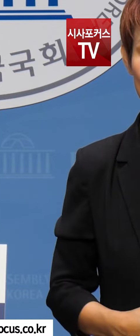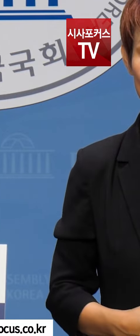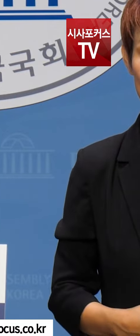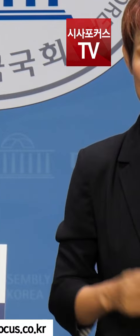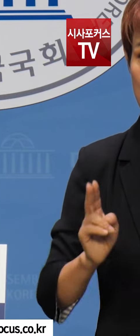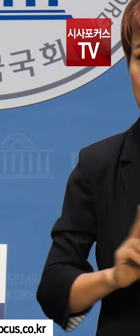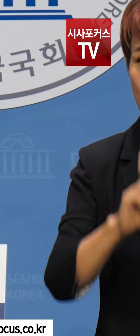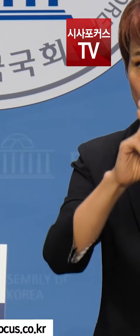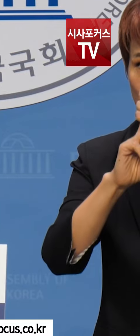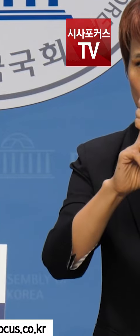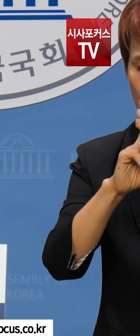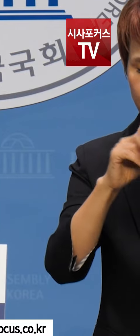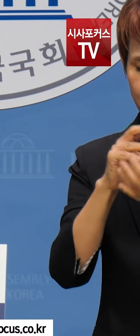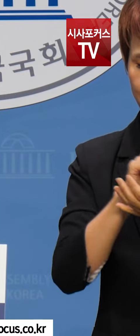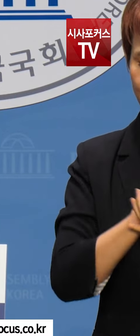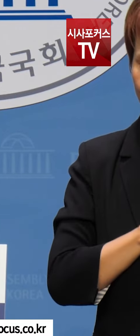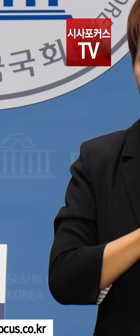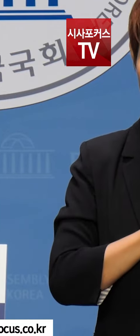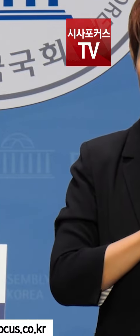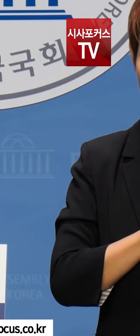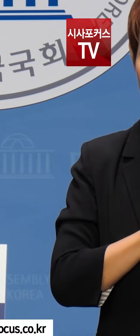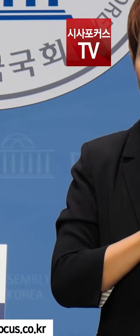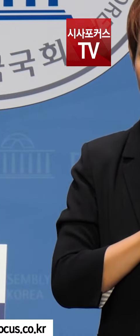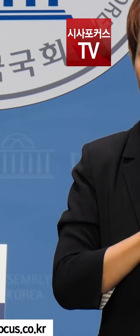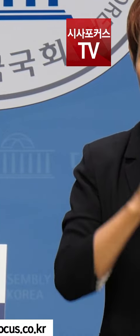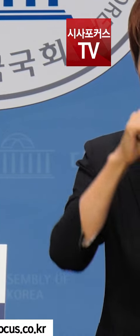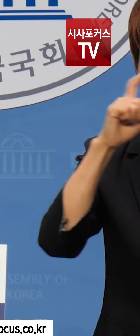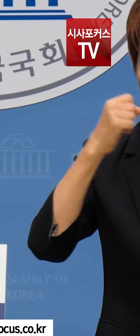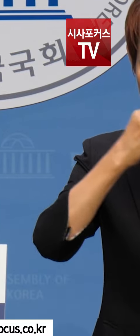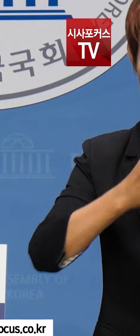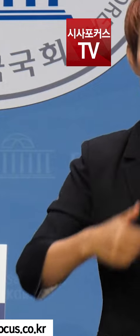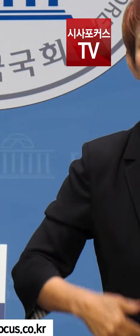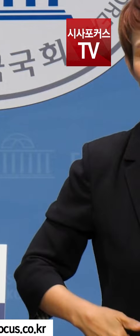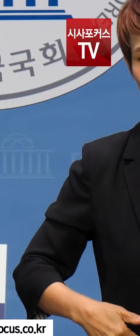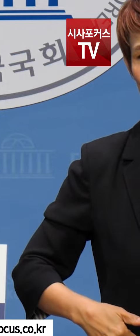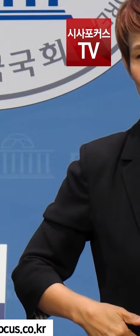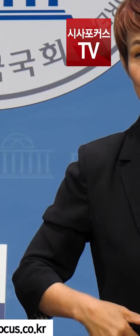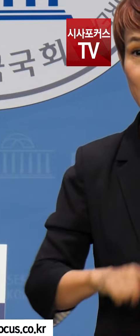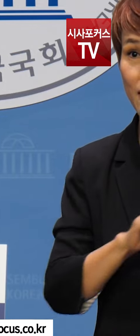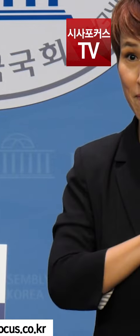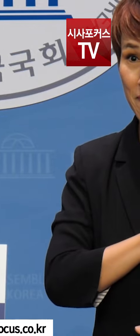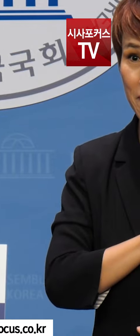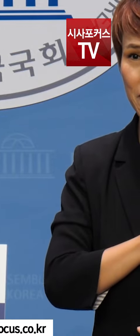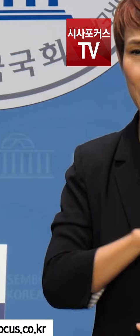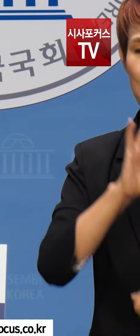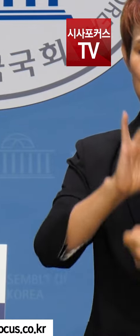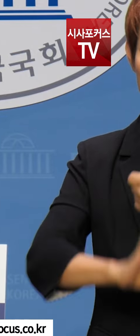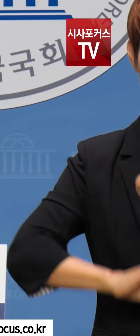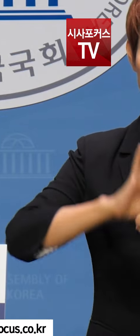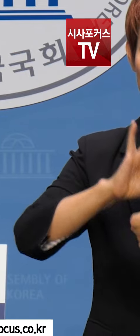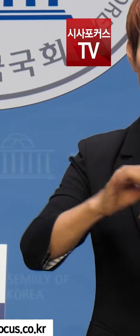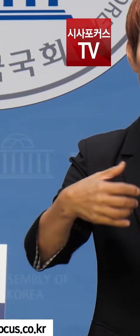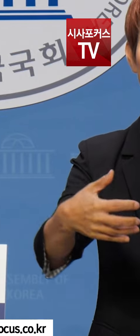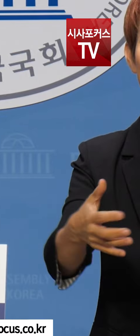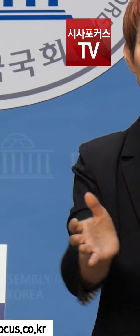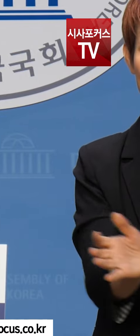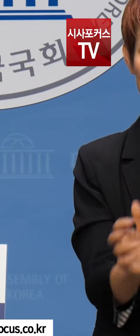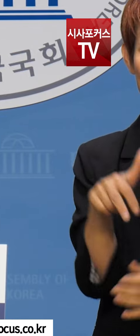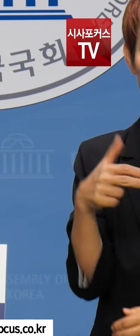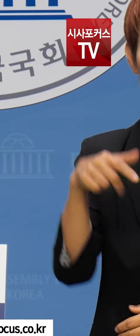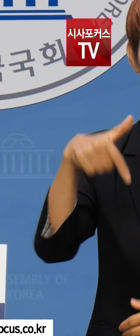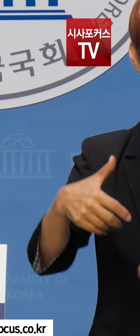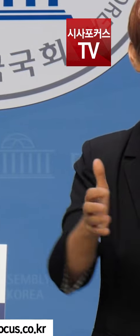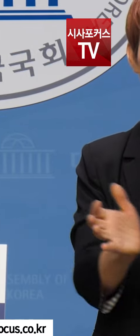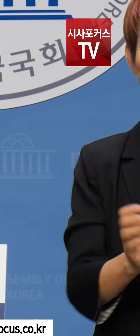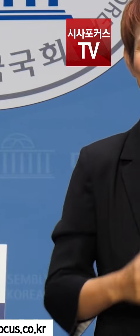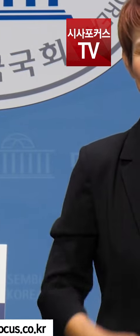기적을 마음에 품고 튼튼한 성을 쌓아야 합니다. 그 성의 이름은 100년 정당